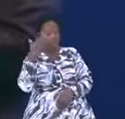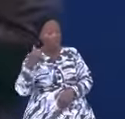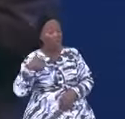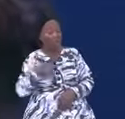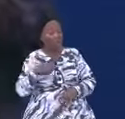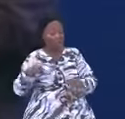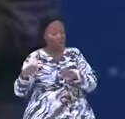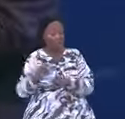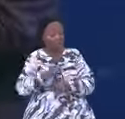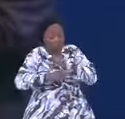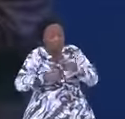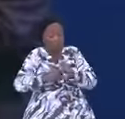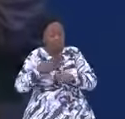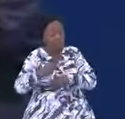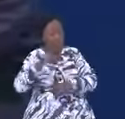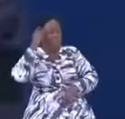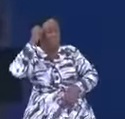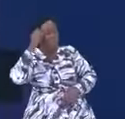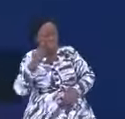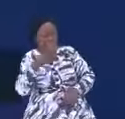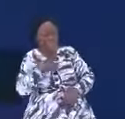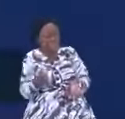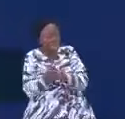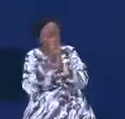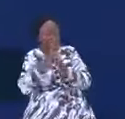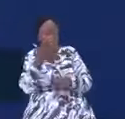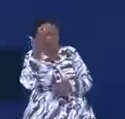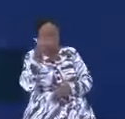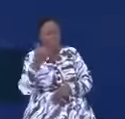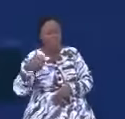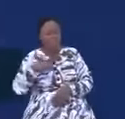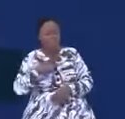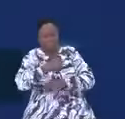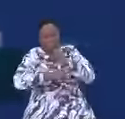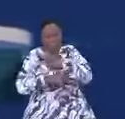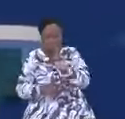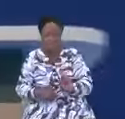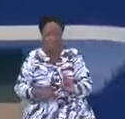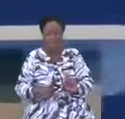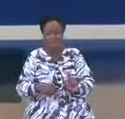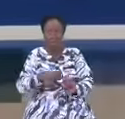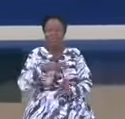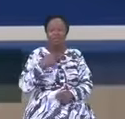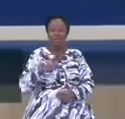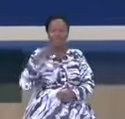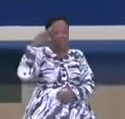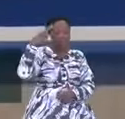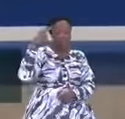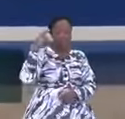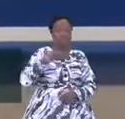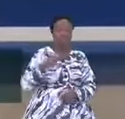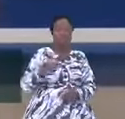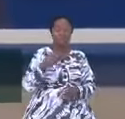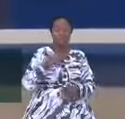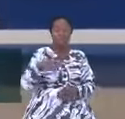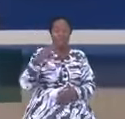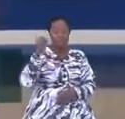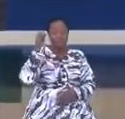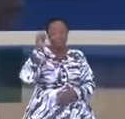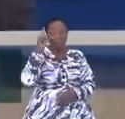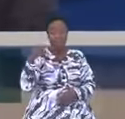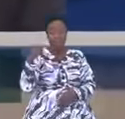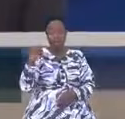lesquelles nous souffrons de la cause et la compréhension des souffrances de l'homme deuxième point la